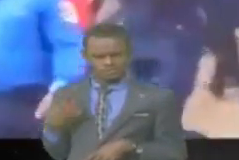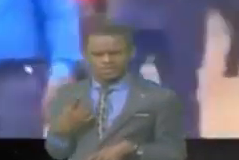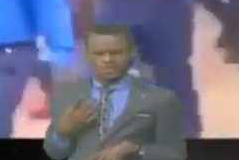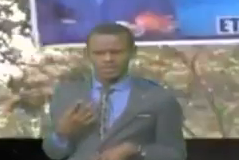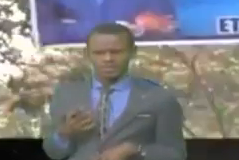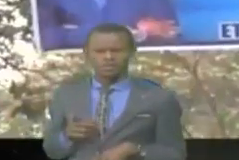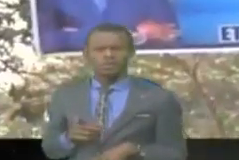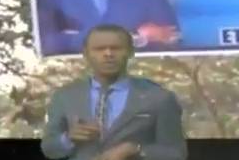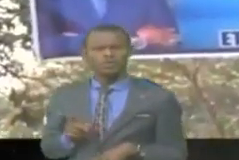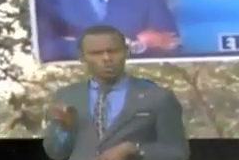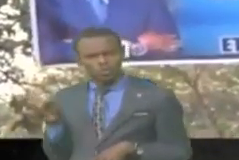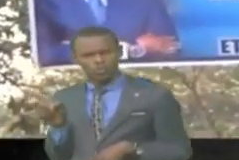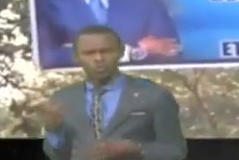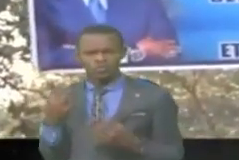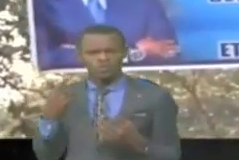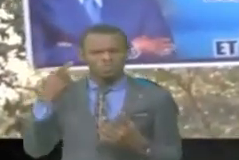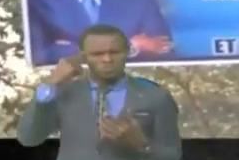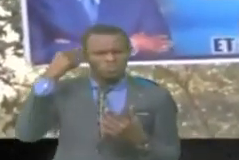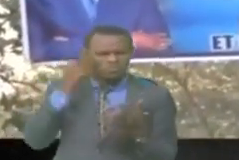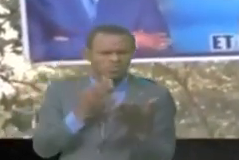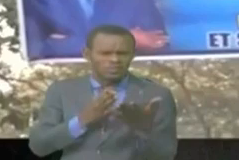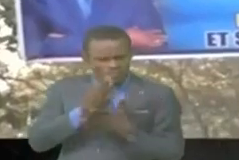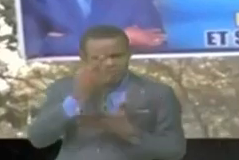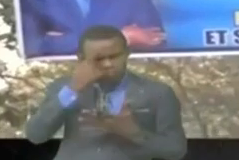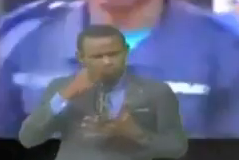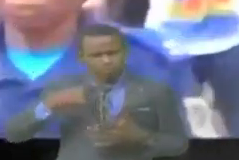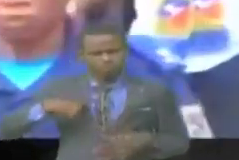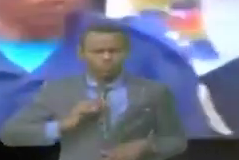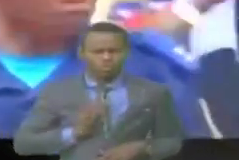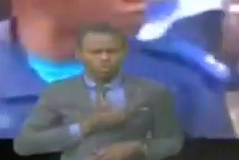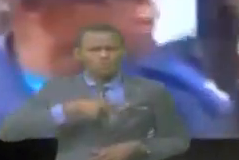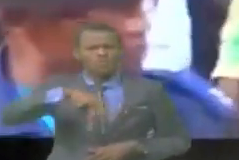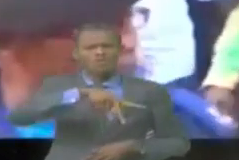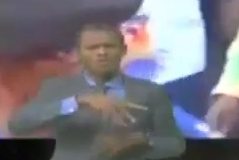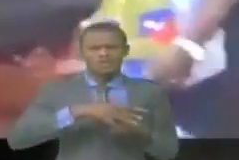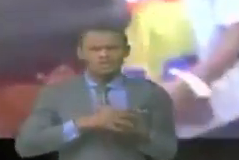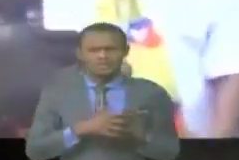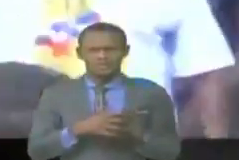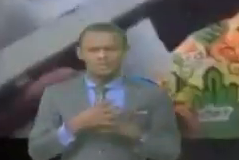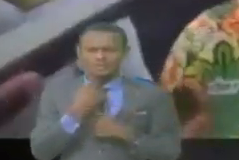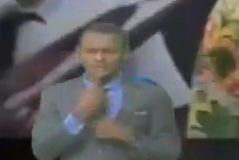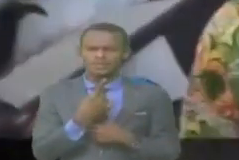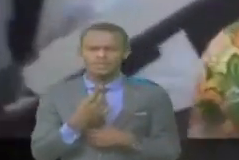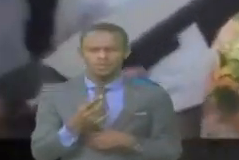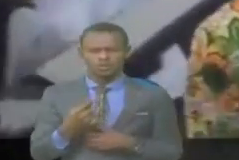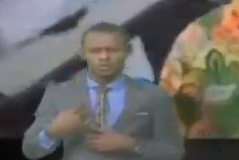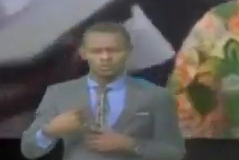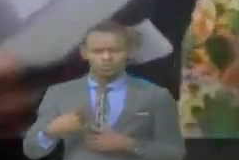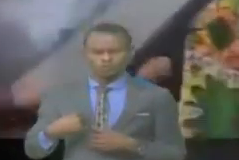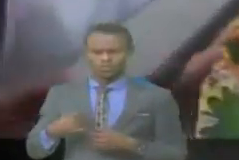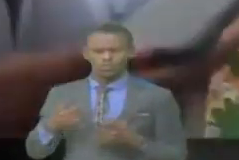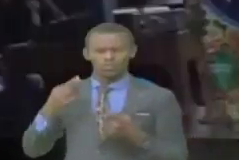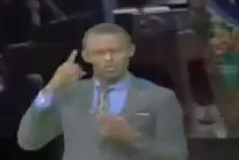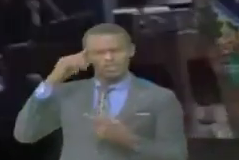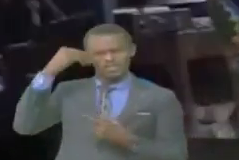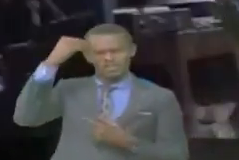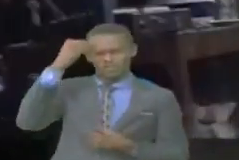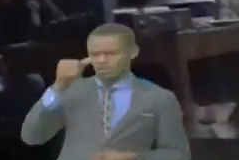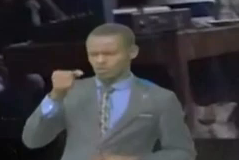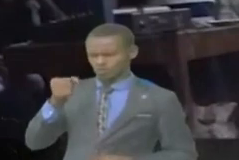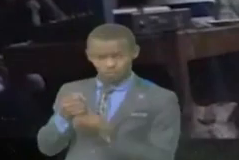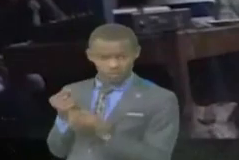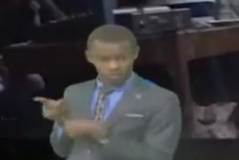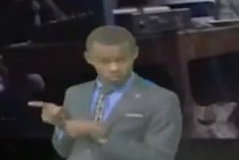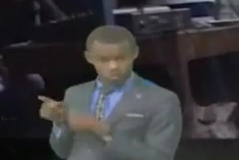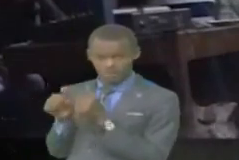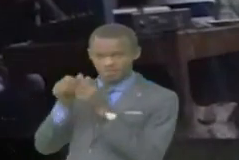l'État, Félix-Antoine Tshisekedi, peut être à l'aise, il peut dormir sur ses lauriers, puisqu'avec Jonathan Bialousuka Ouattara, le Kwango lui est